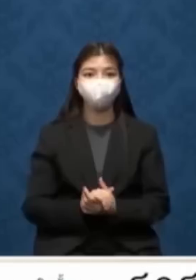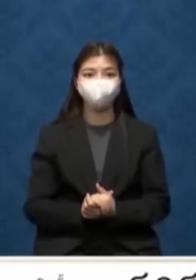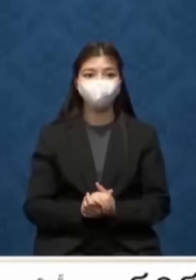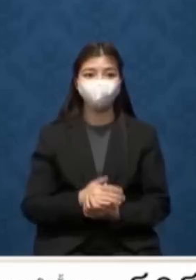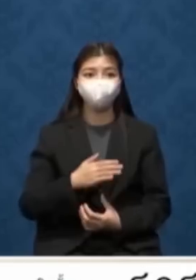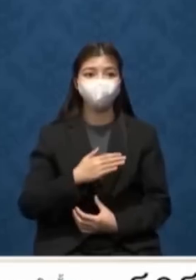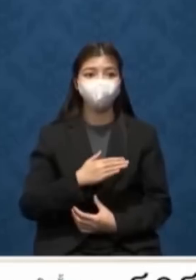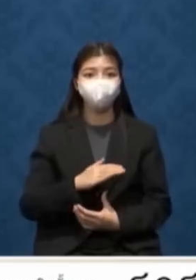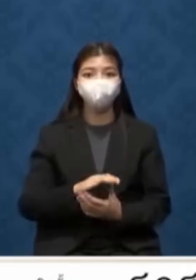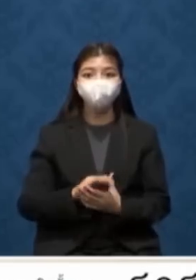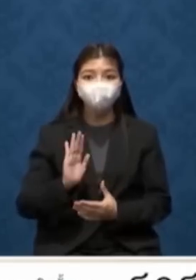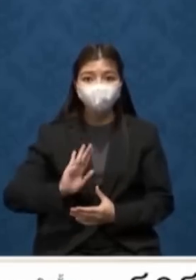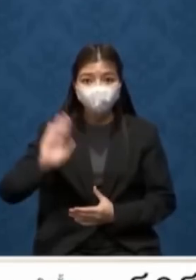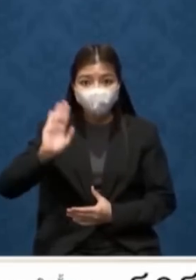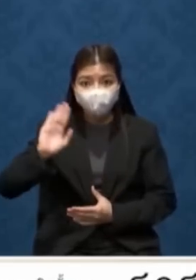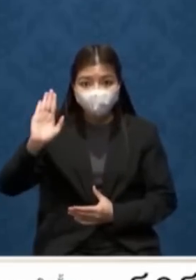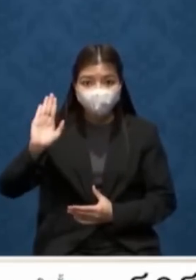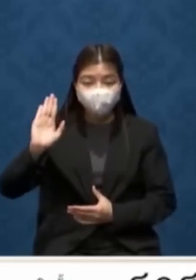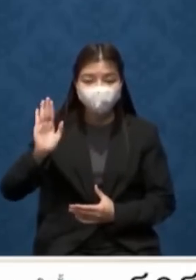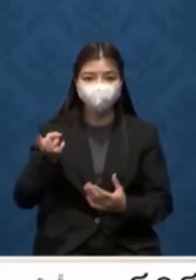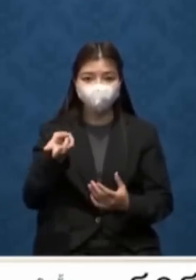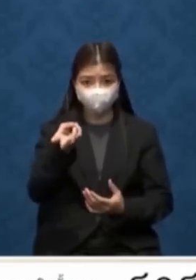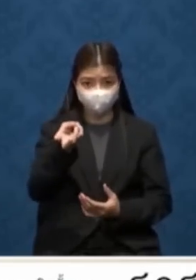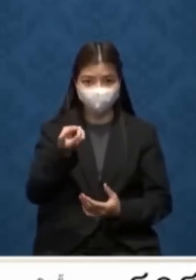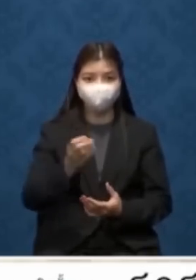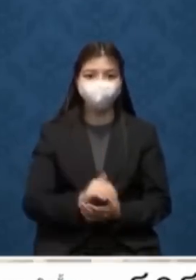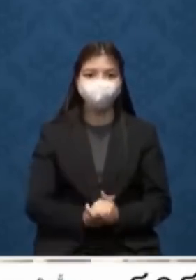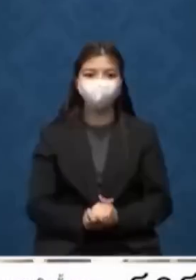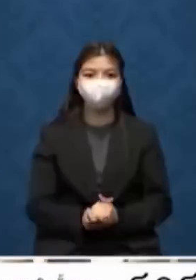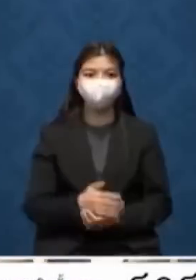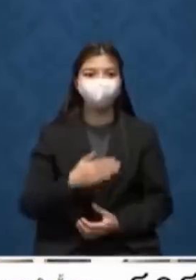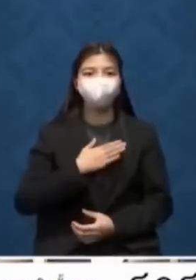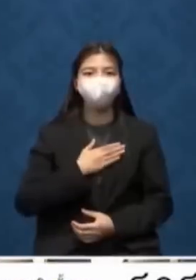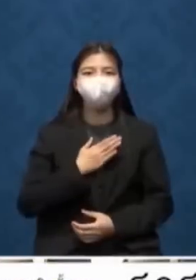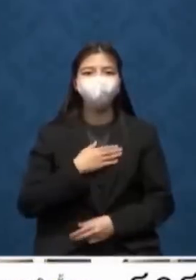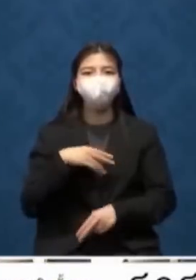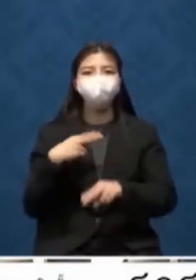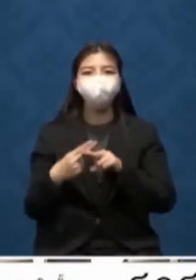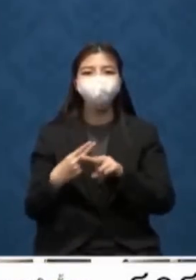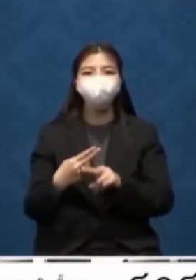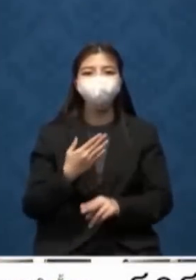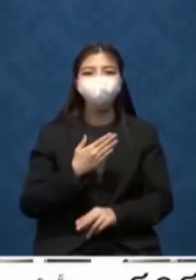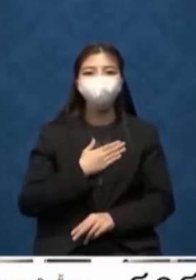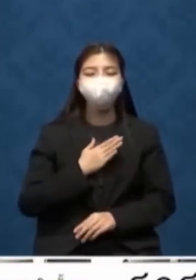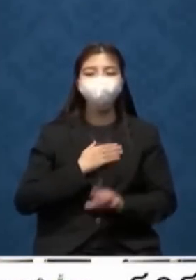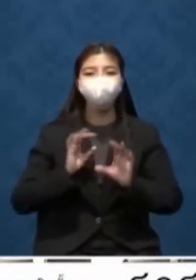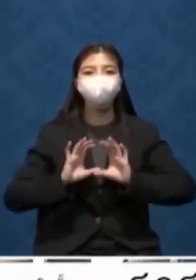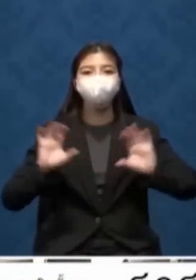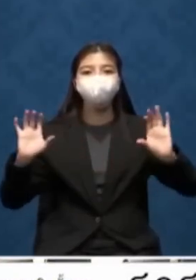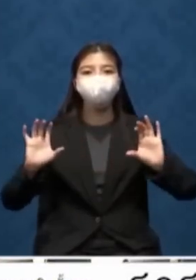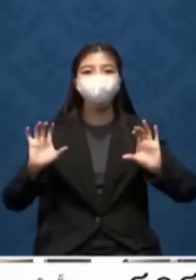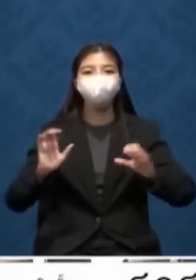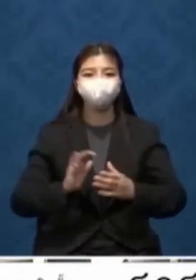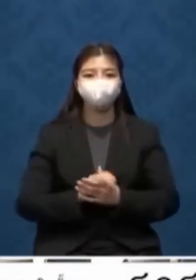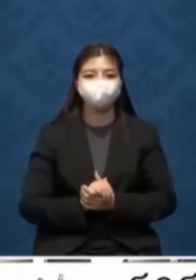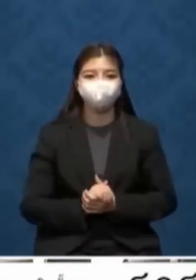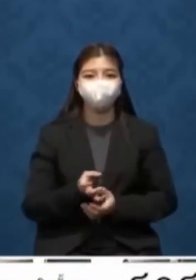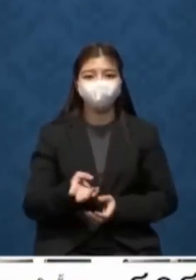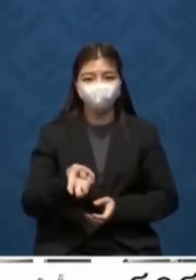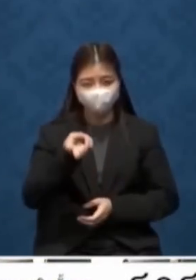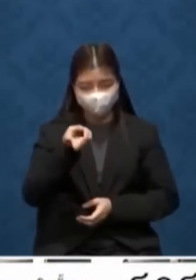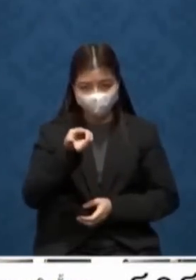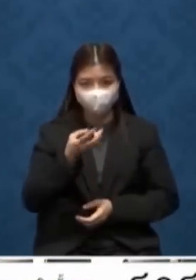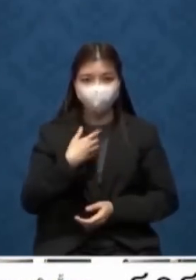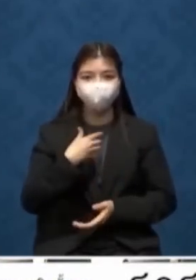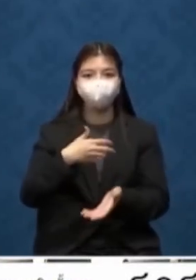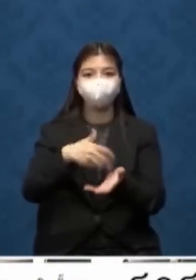งนะครับท่านประธานขออนุญาต ครับผม ครับผมถูกพาดพิงและรัฐบาลถูกพาดพิงนะฮะก็ใช้สิทธิพาดพิงจากท่านนายกเช่